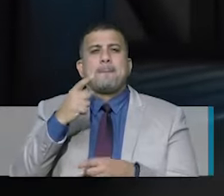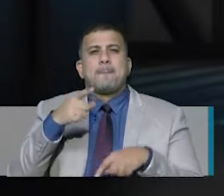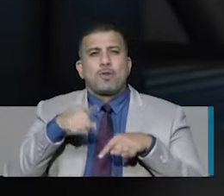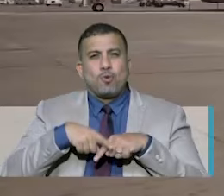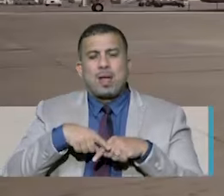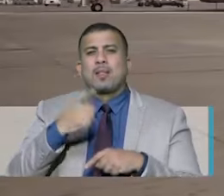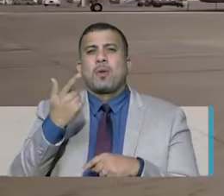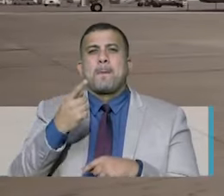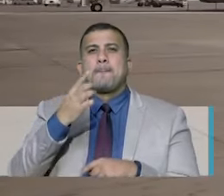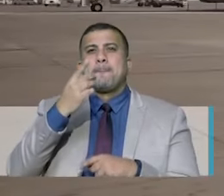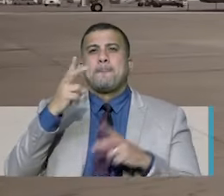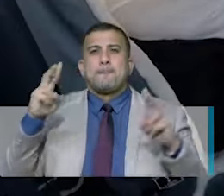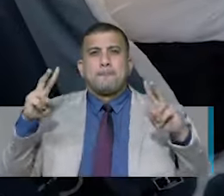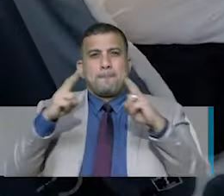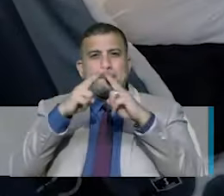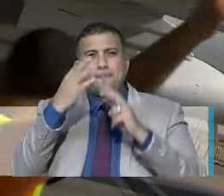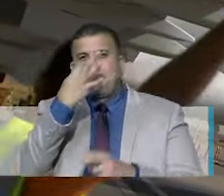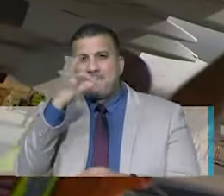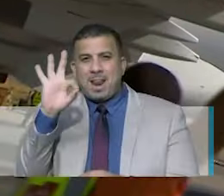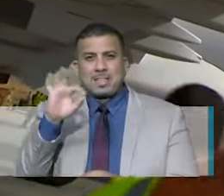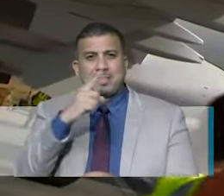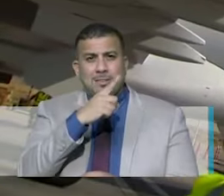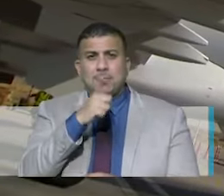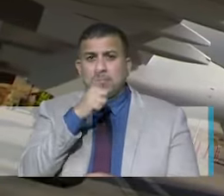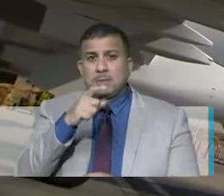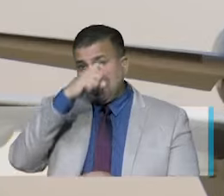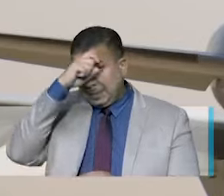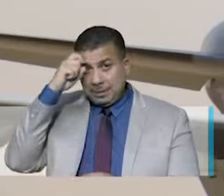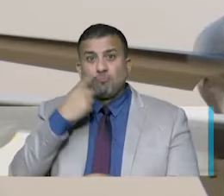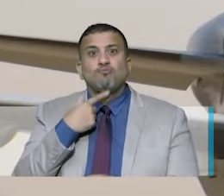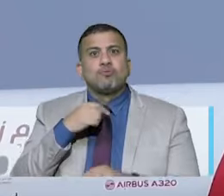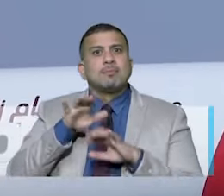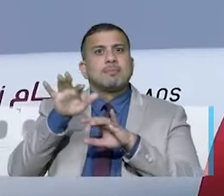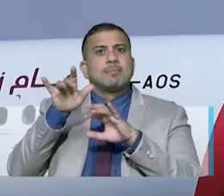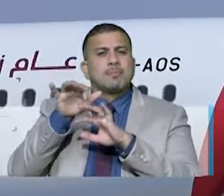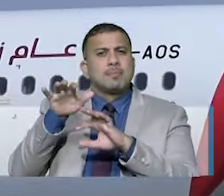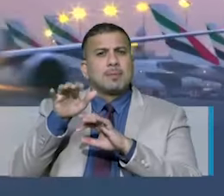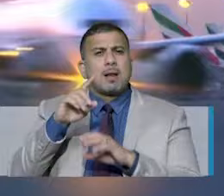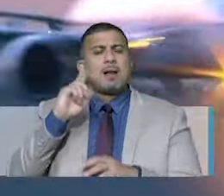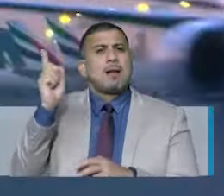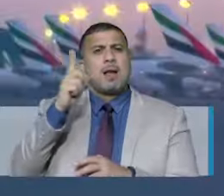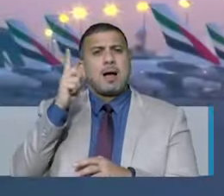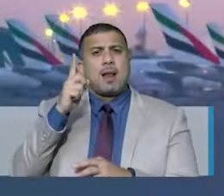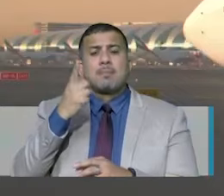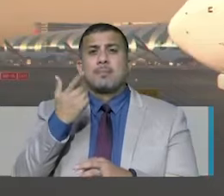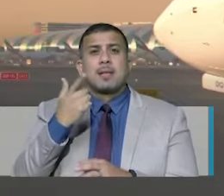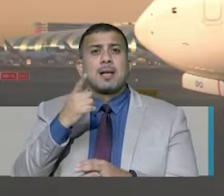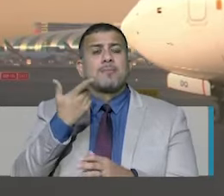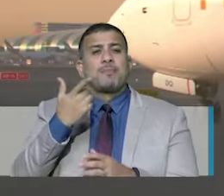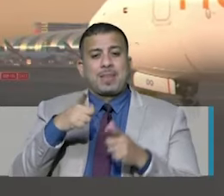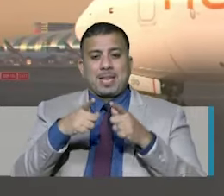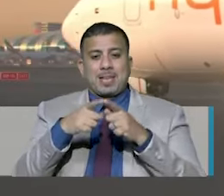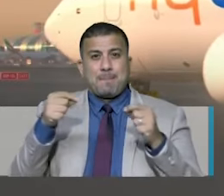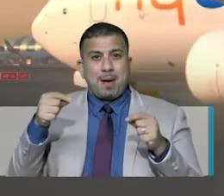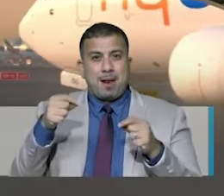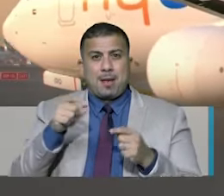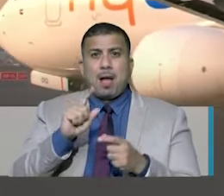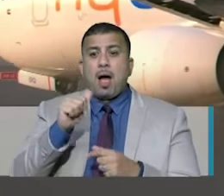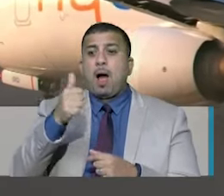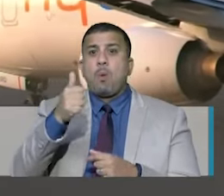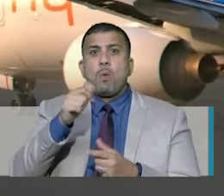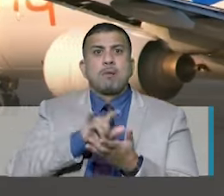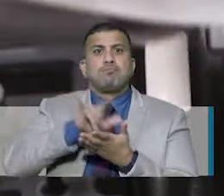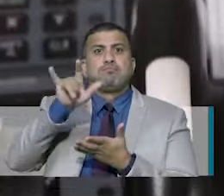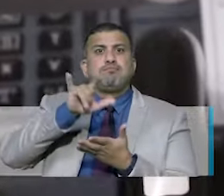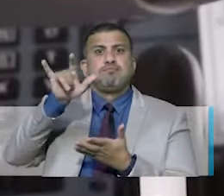صداره الوجهات الاكثر شعبيه لهذا الصيف اما على مستوى العالم فقد احتلت اليابان المركز الاول لاكثر